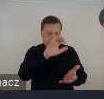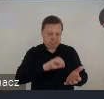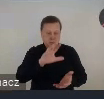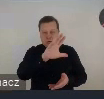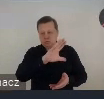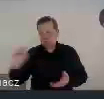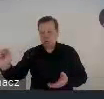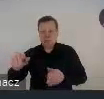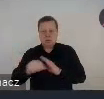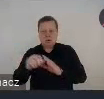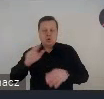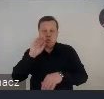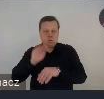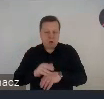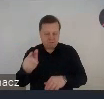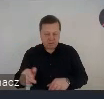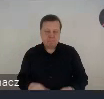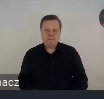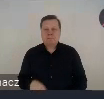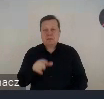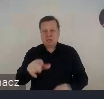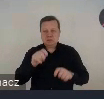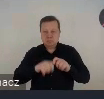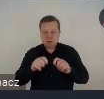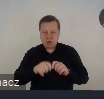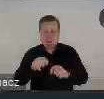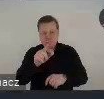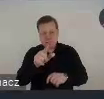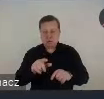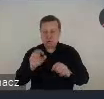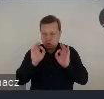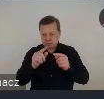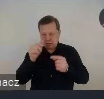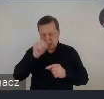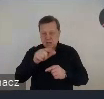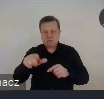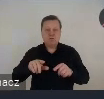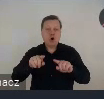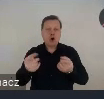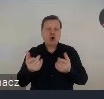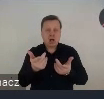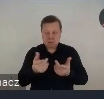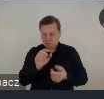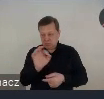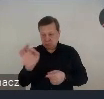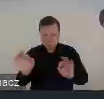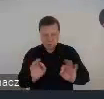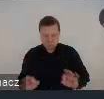Oferent, to znaczy przedstawiciel organizacji, sprawdza, czy wszystkie dane są poprawne. Jeśli tak,